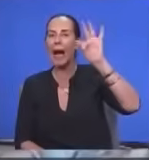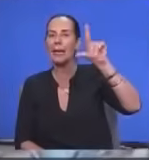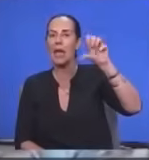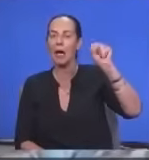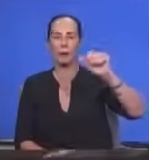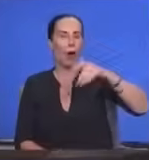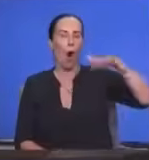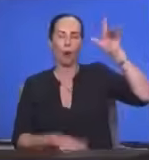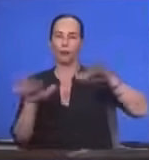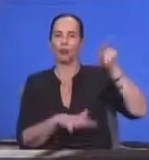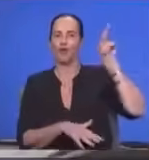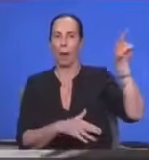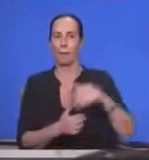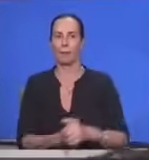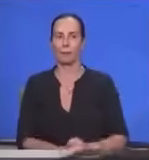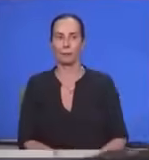עיקר הנזק.